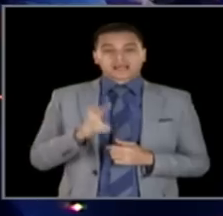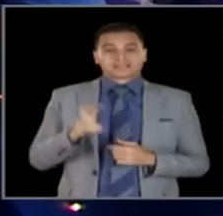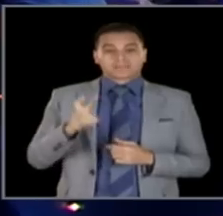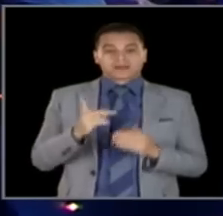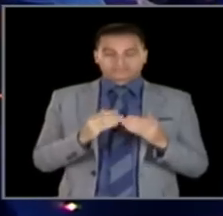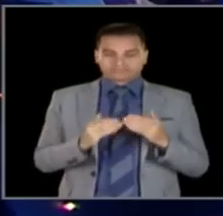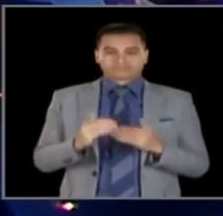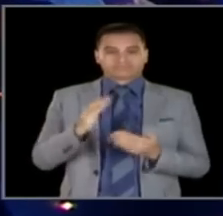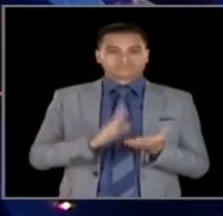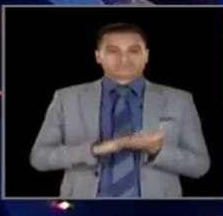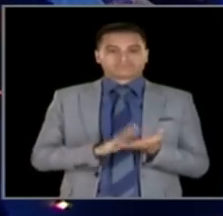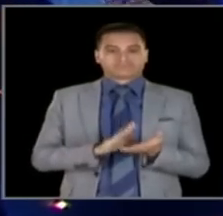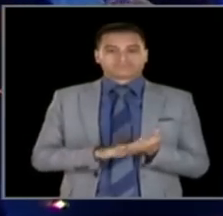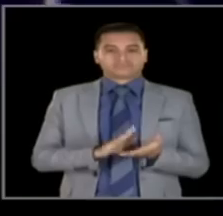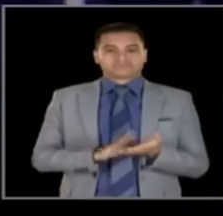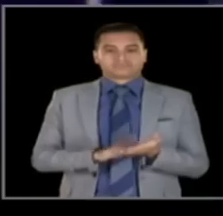سبعات